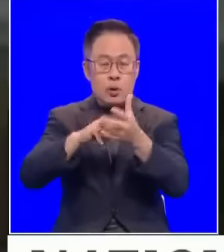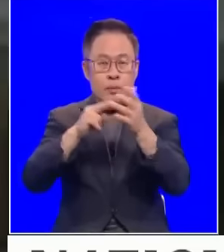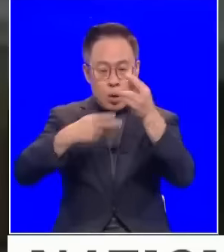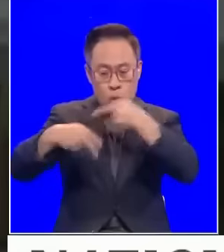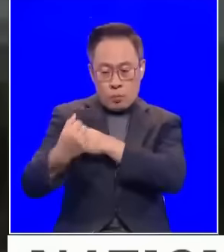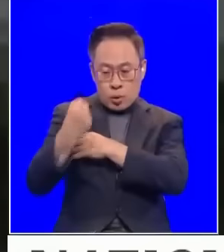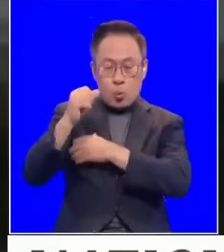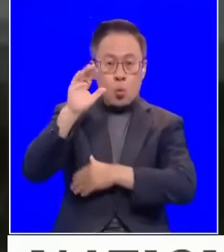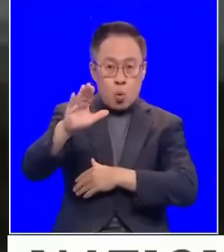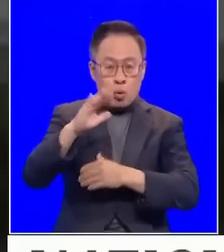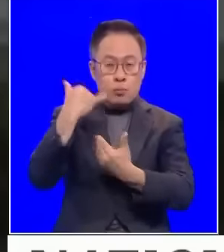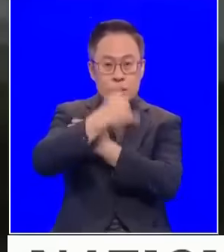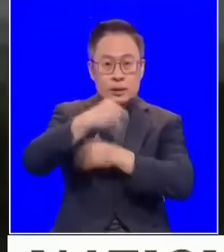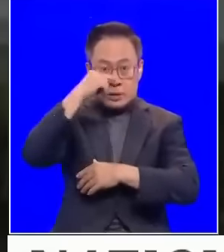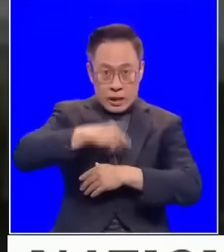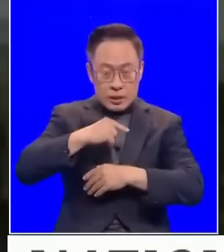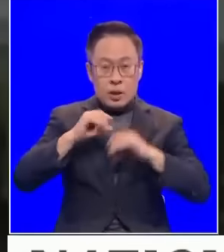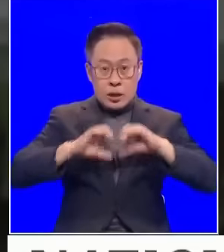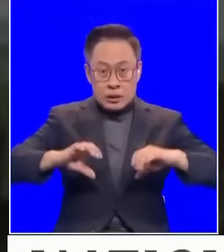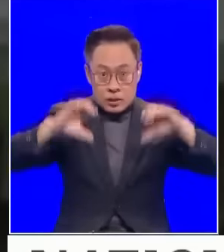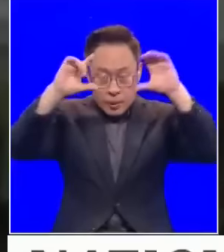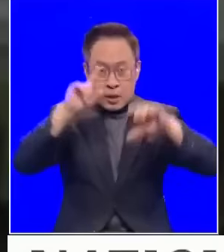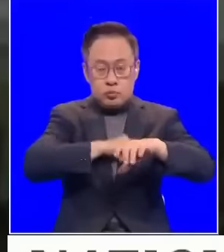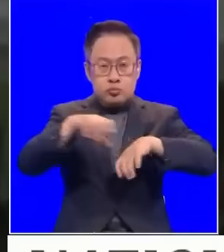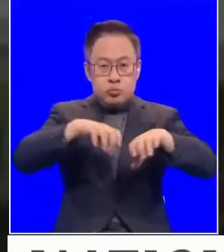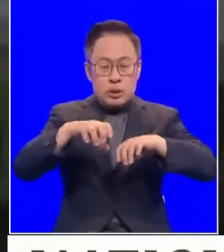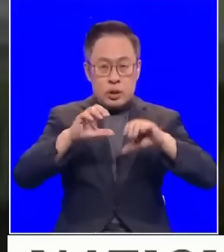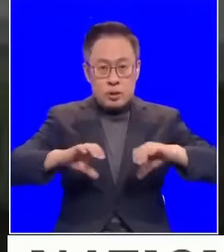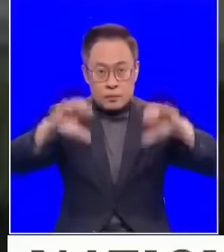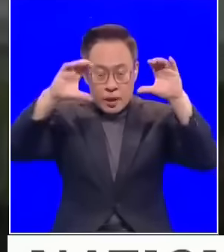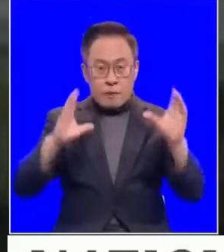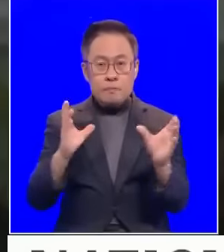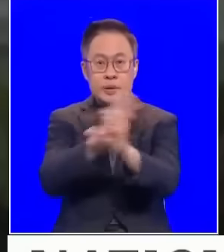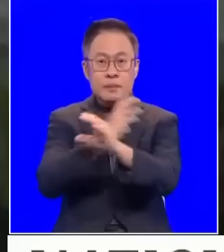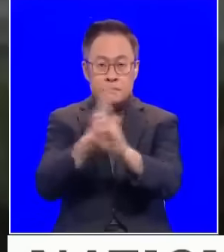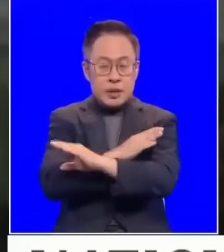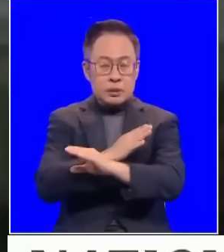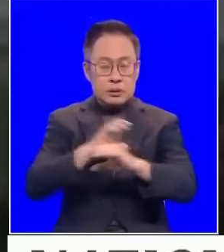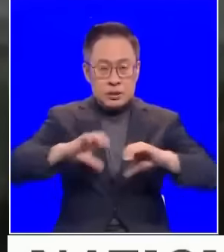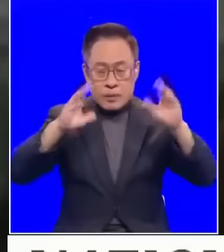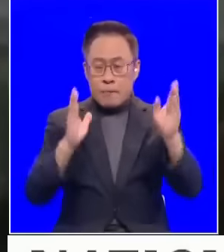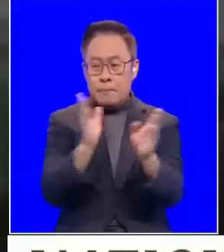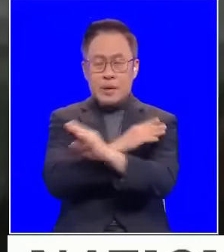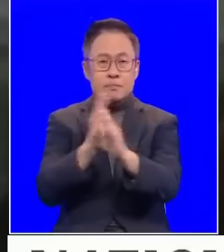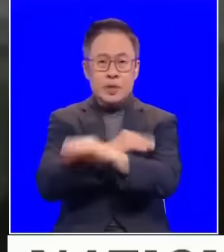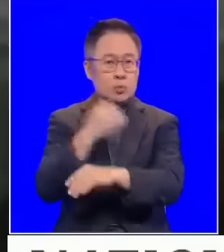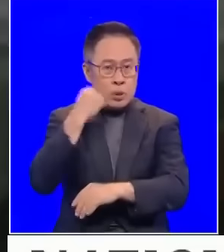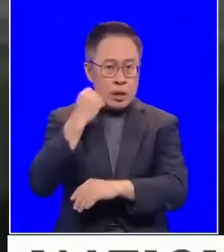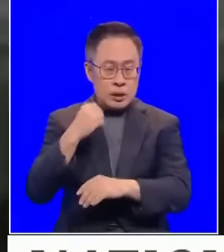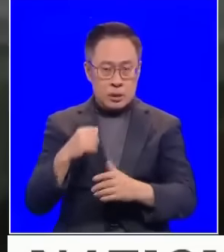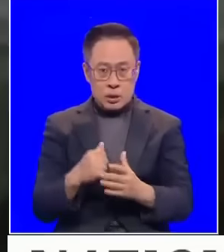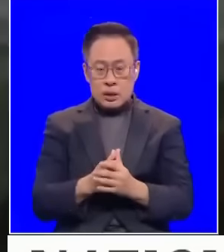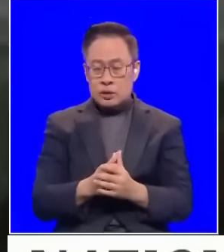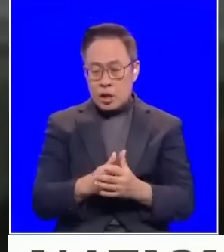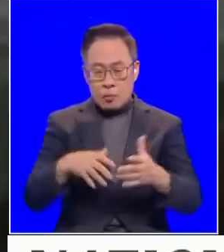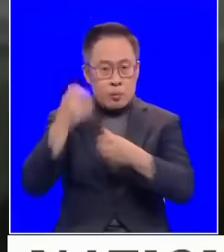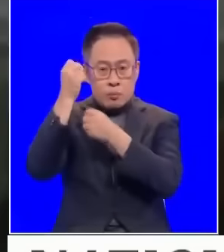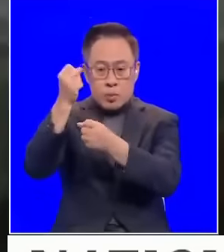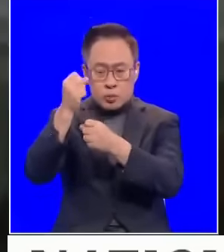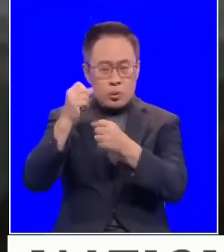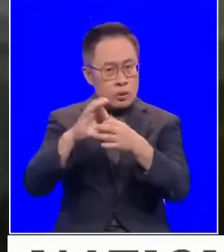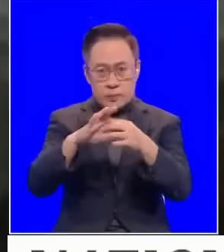คือรัฐบาลทำหน้าที่เต็มที่แต่อย่าเอาเรื่องนี้มากลายเป็นเครื่องการเคลื่อนไหวทางการเมืองที่สร้างปัญหาและไปกระทบกระเทือน